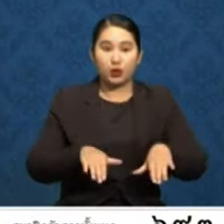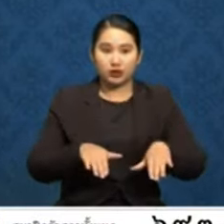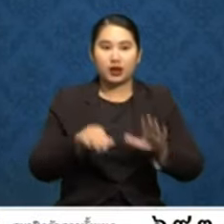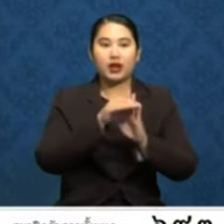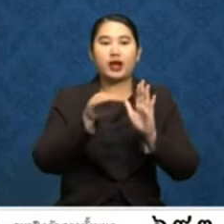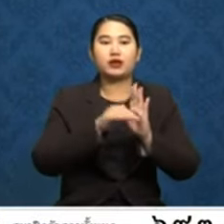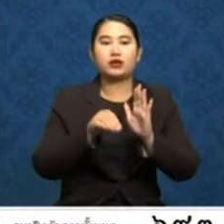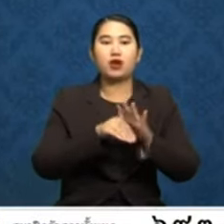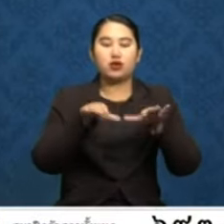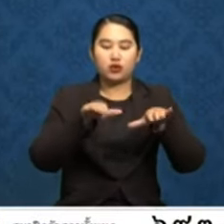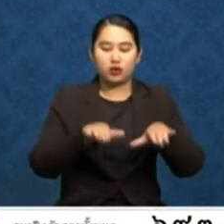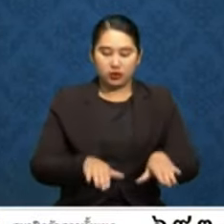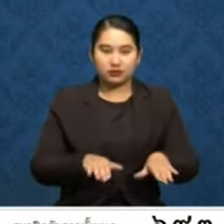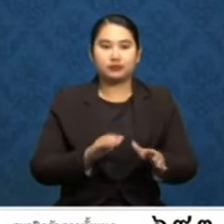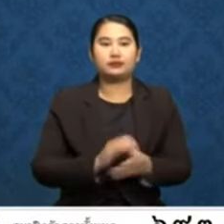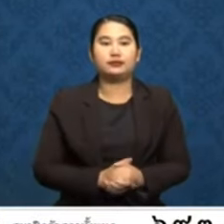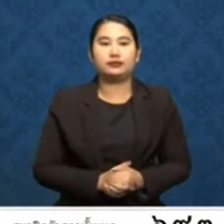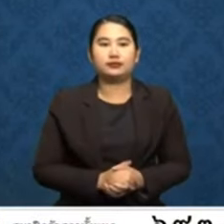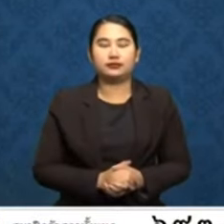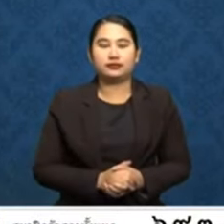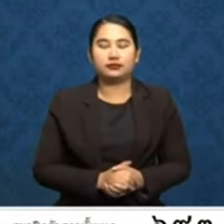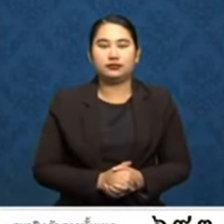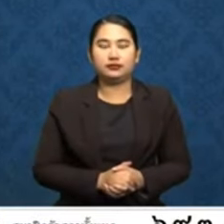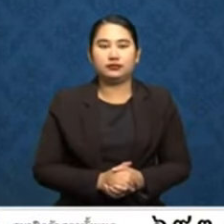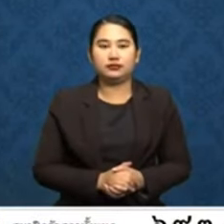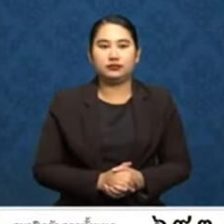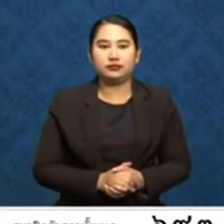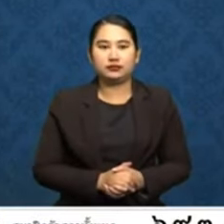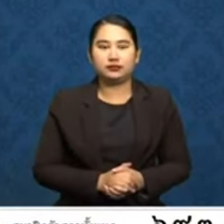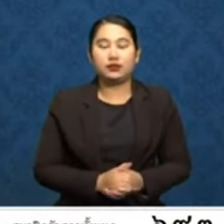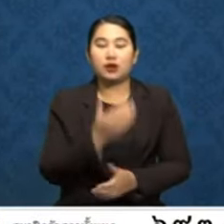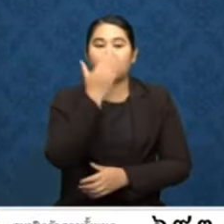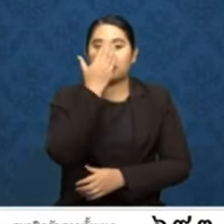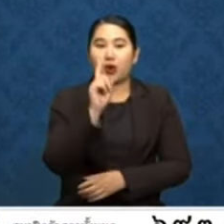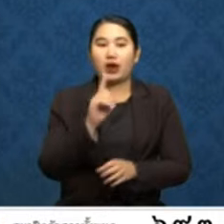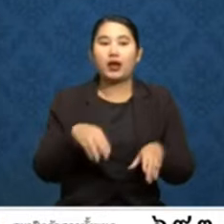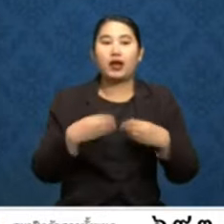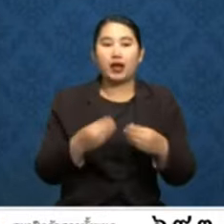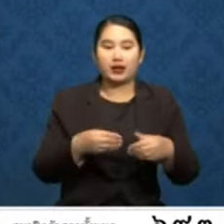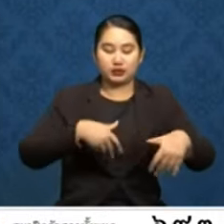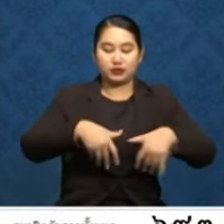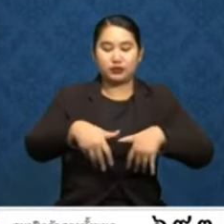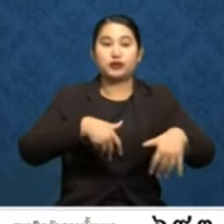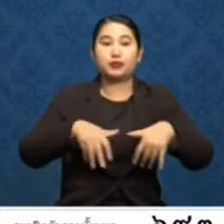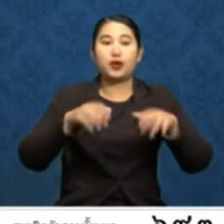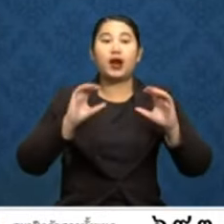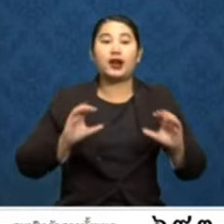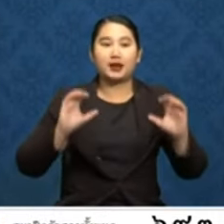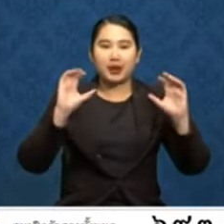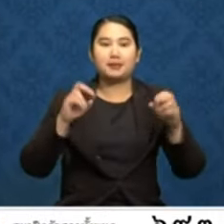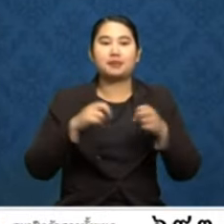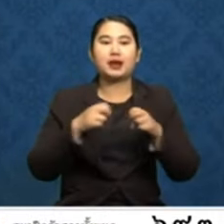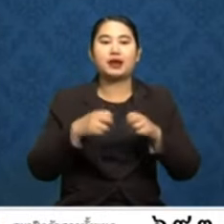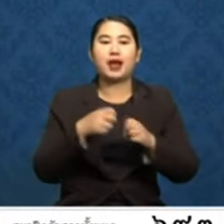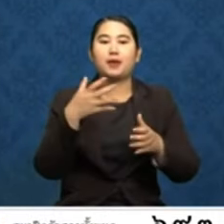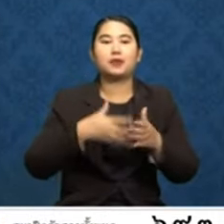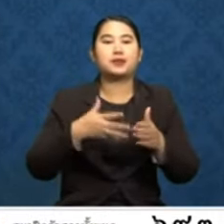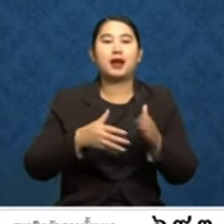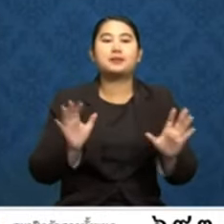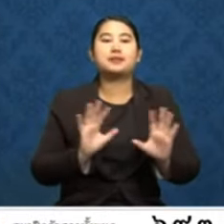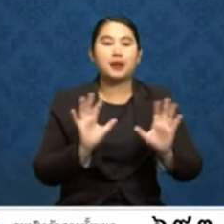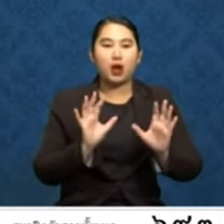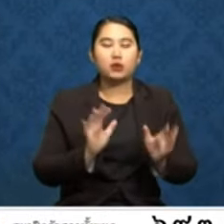อนที่ไม่จำเป็น ease of doing business เพื่อไม่ให้ภาครัฐเป็นอุปสรรคของภาคธุรกิจห